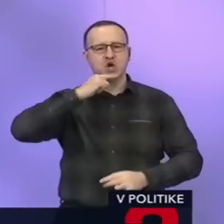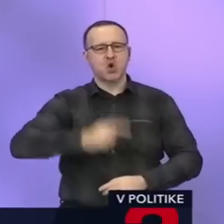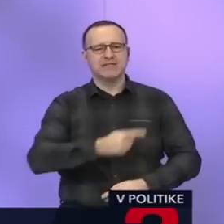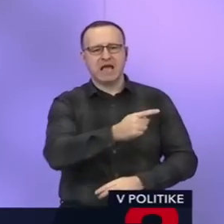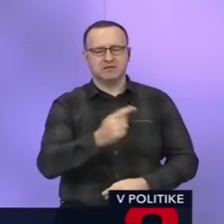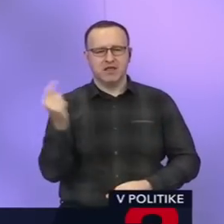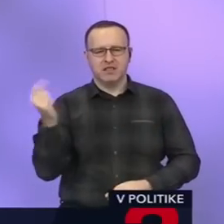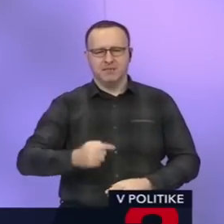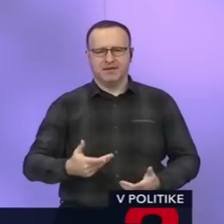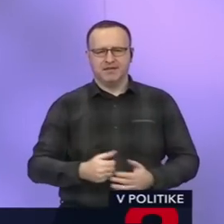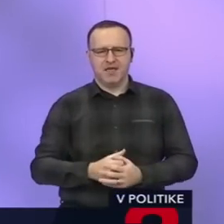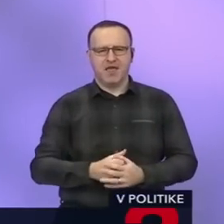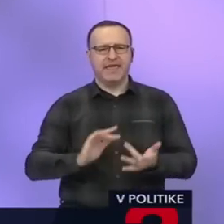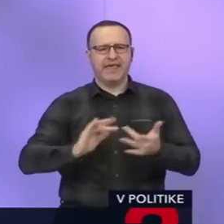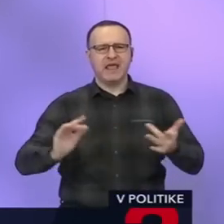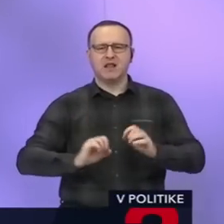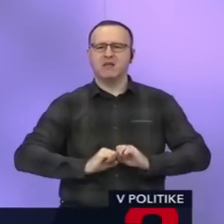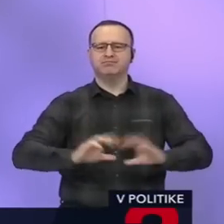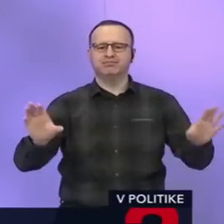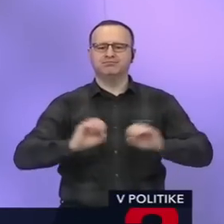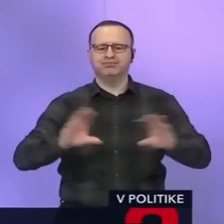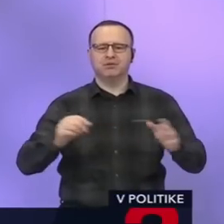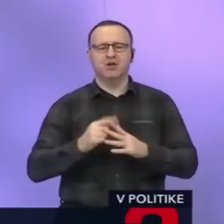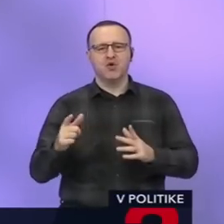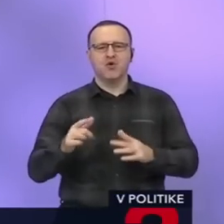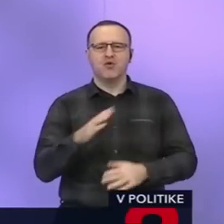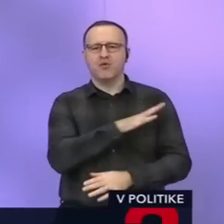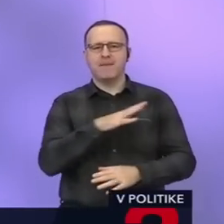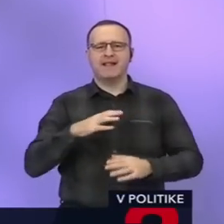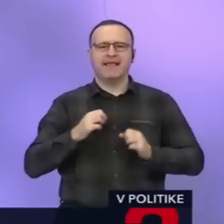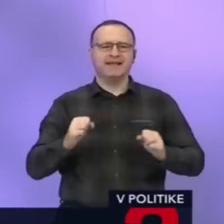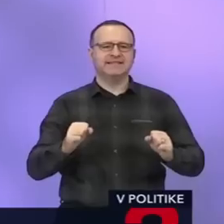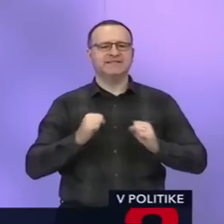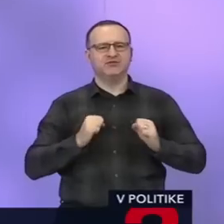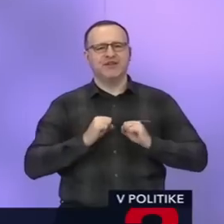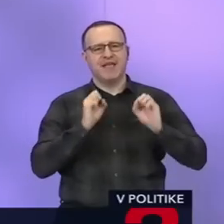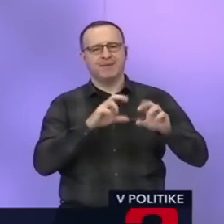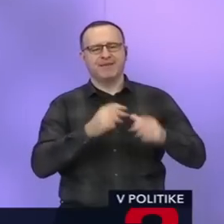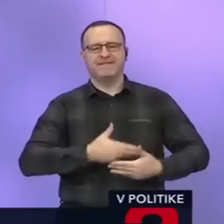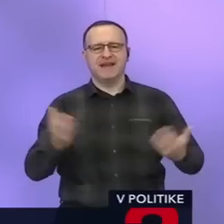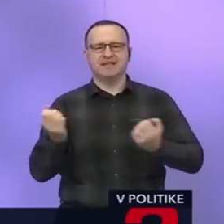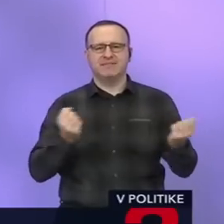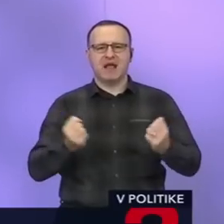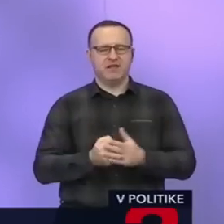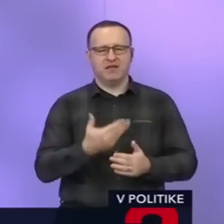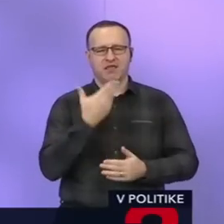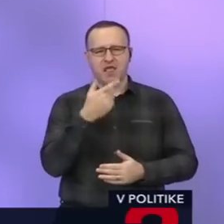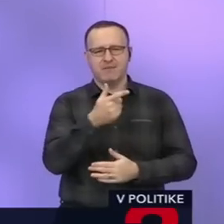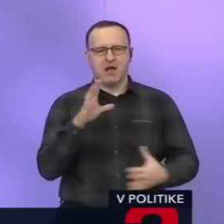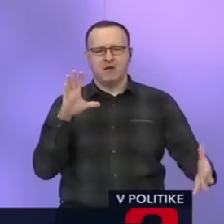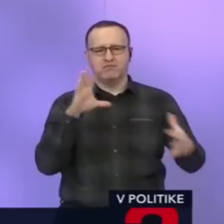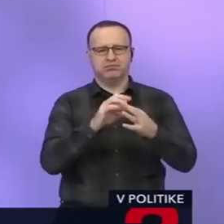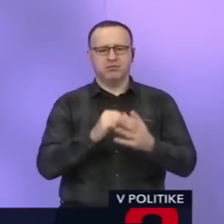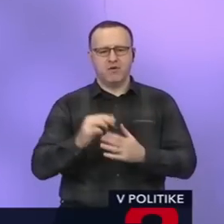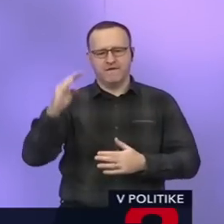cez internet, tak to sú štandardné cvičenia verejnej správy, takže vôbec to nemá nejaké bezprostredné napojenie na